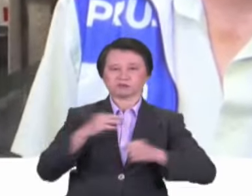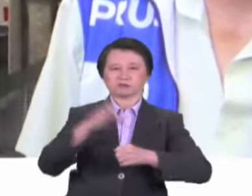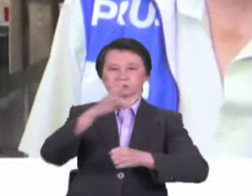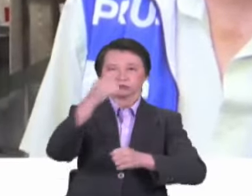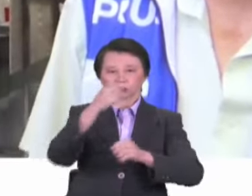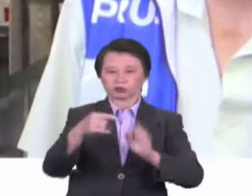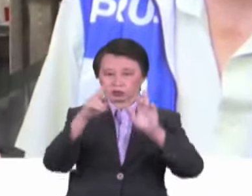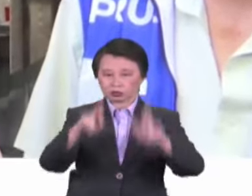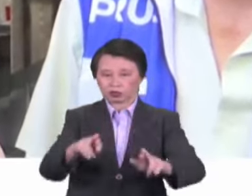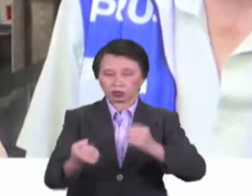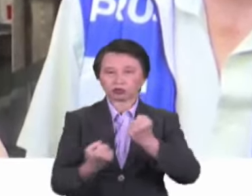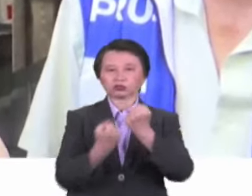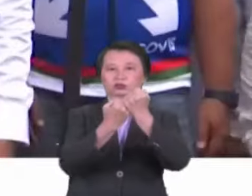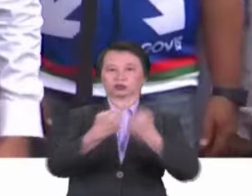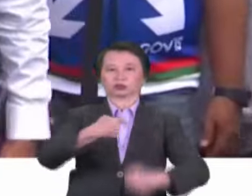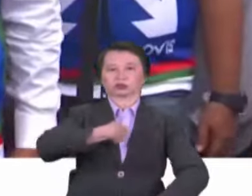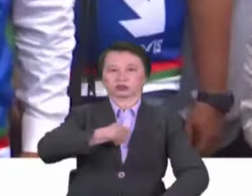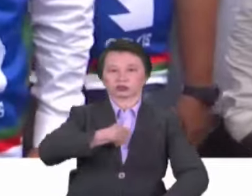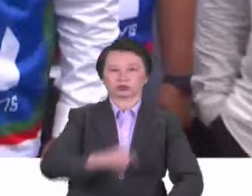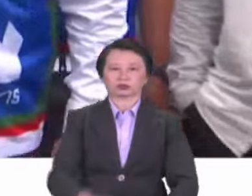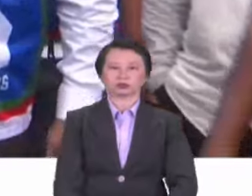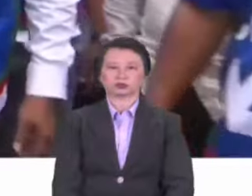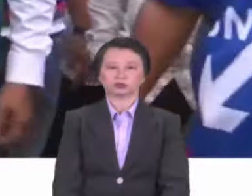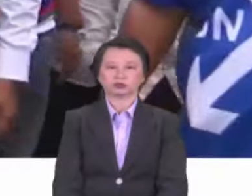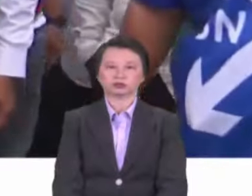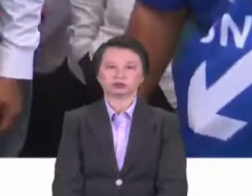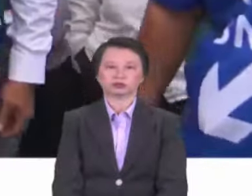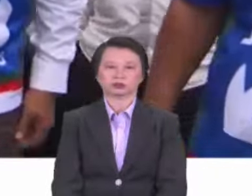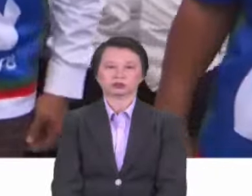kerana rakyat menunjukkan sokongan kepada saya.